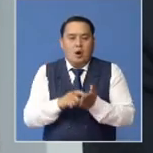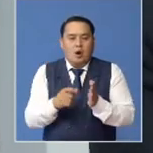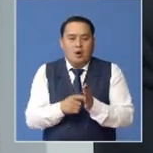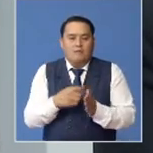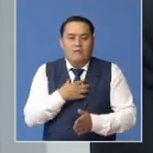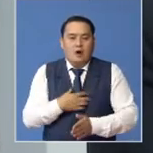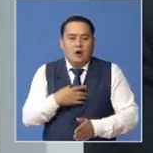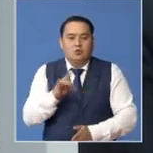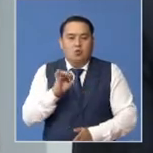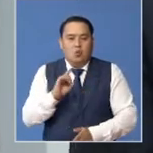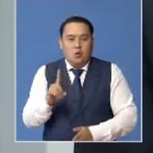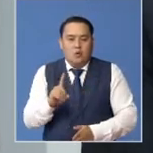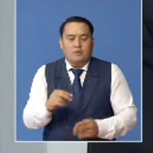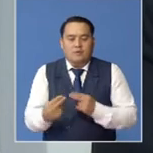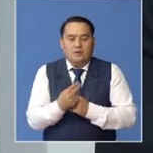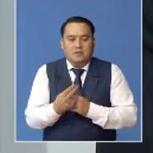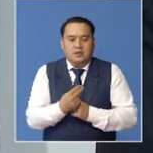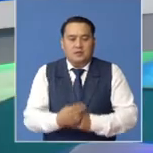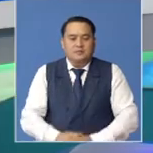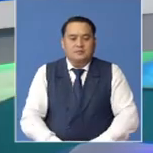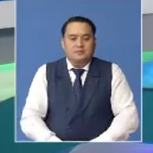сыграть определенную воспитательную роль.